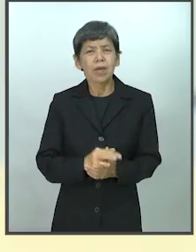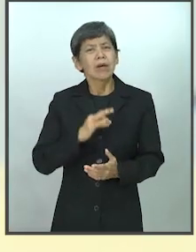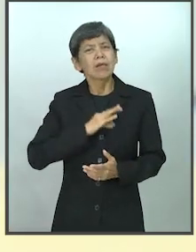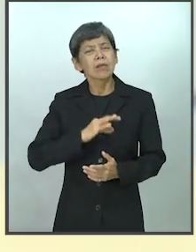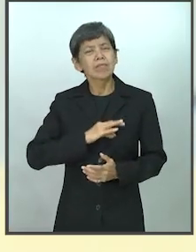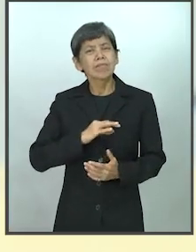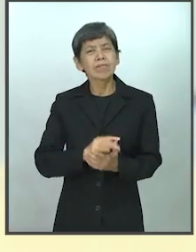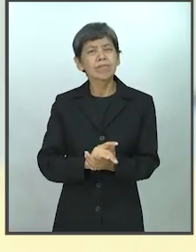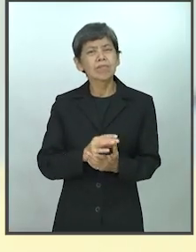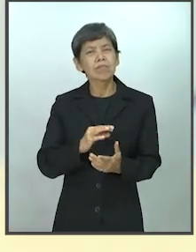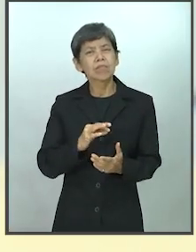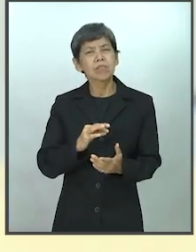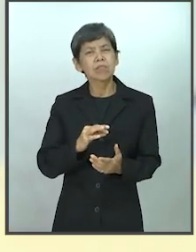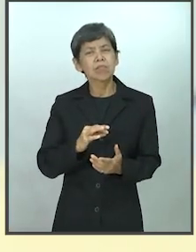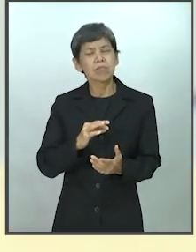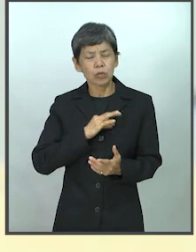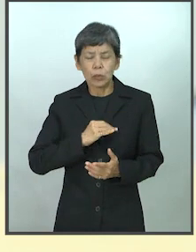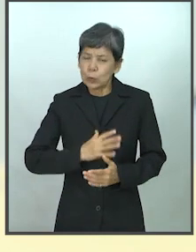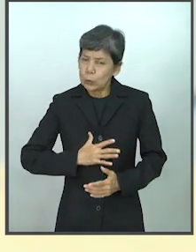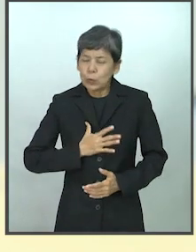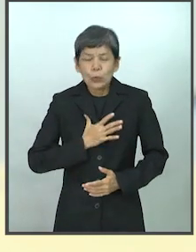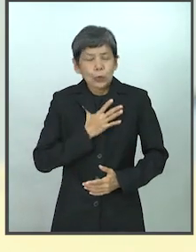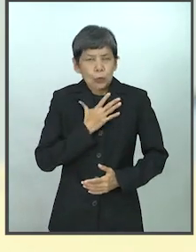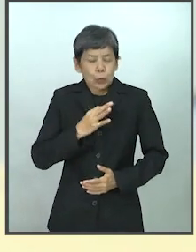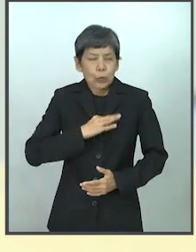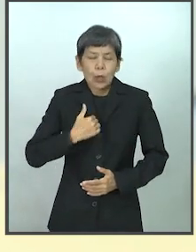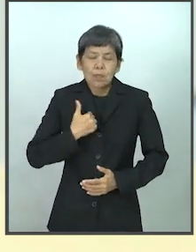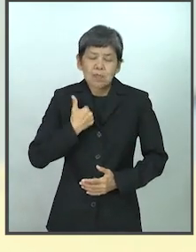ก็รู้สึก เป็นเกียรติของเราอย่างยิ่